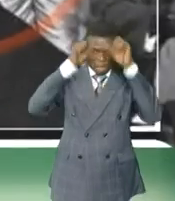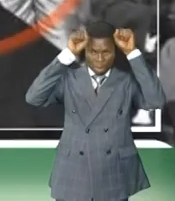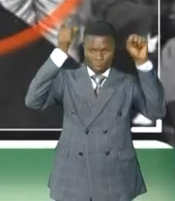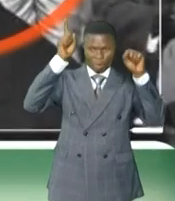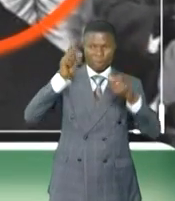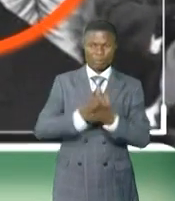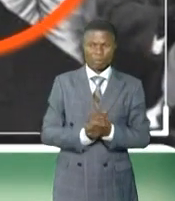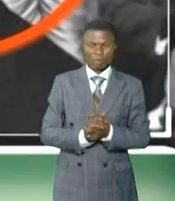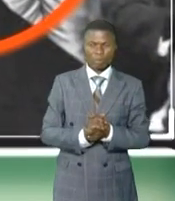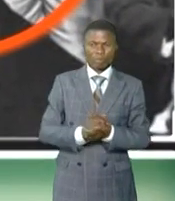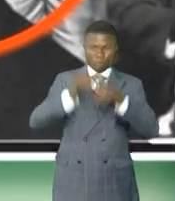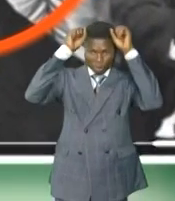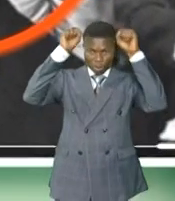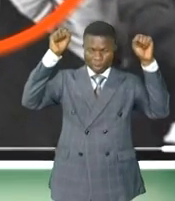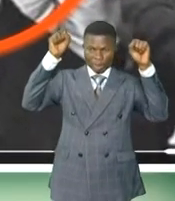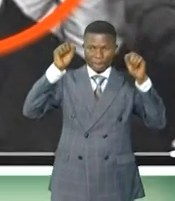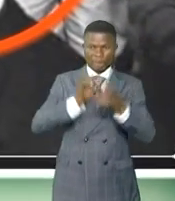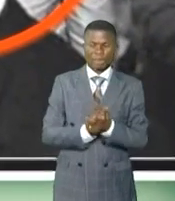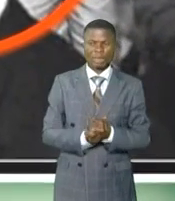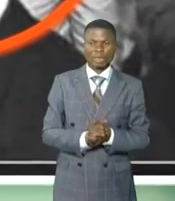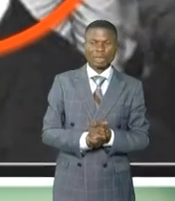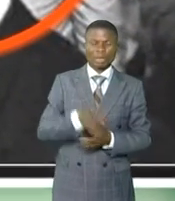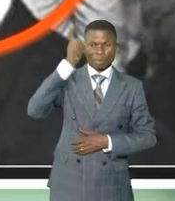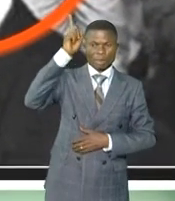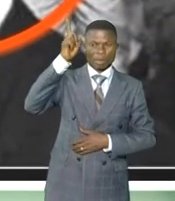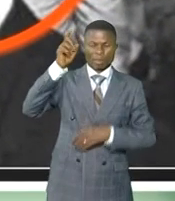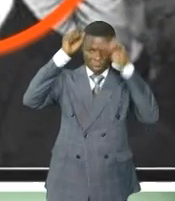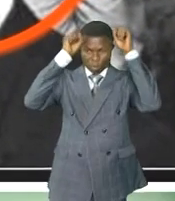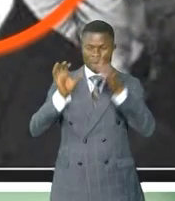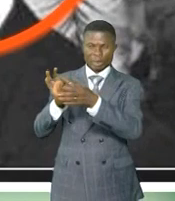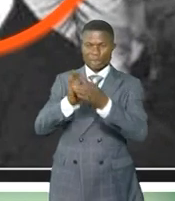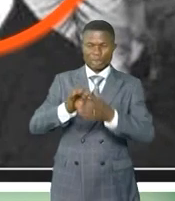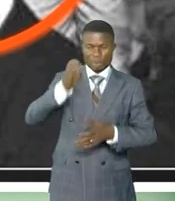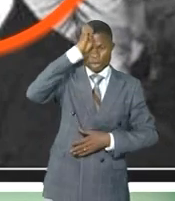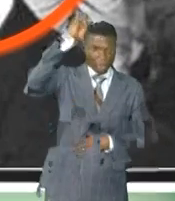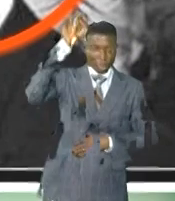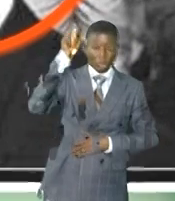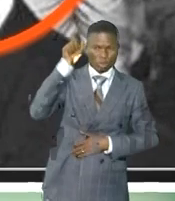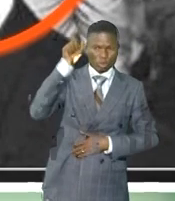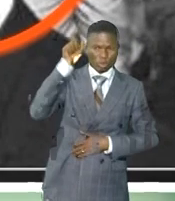l'empereur Haïlé Salassié Ier de l'Éthiopie.